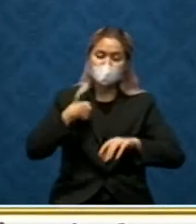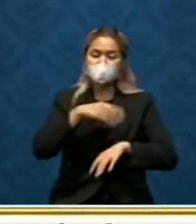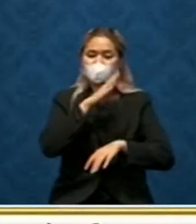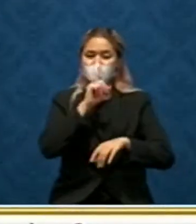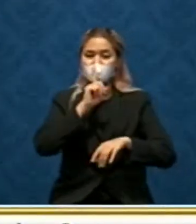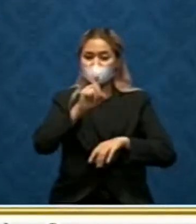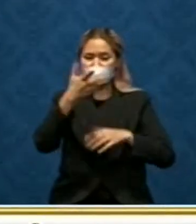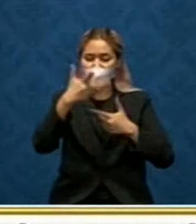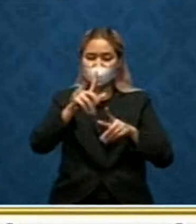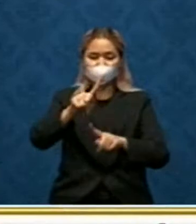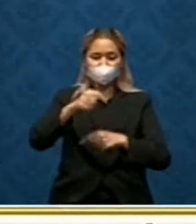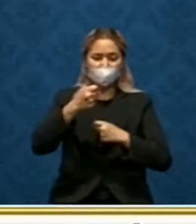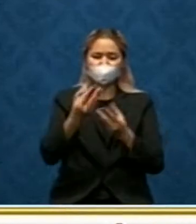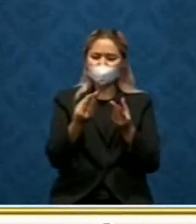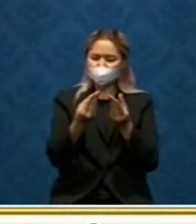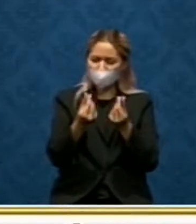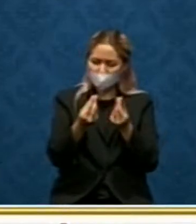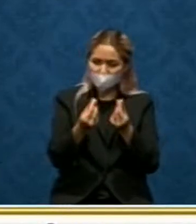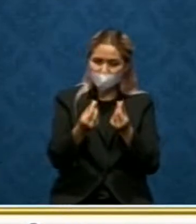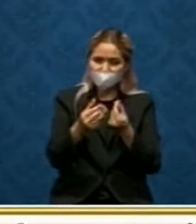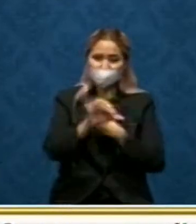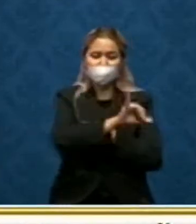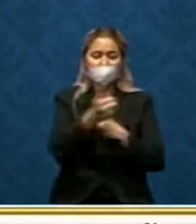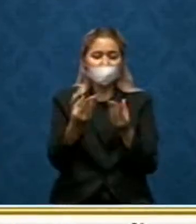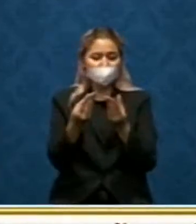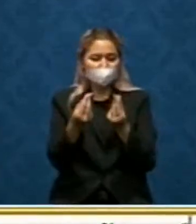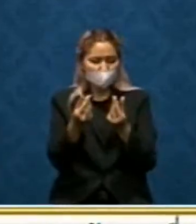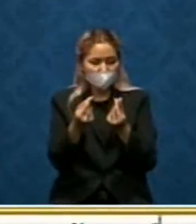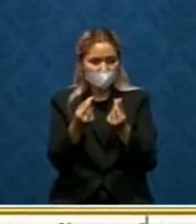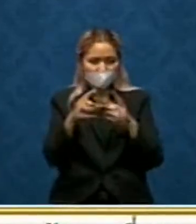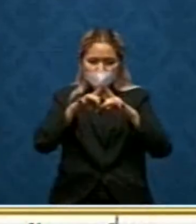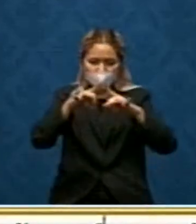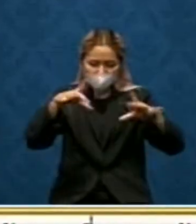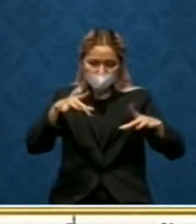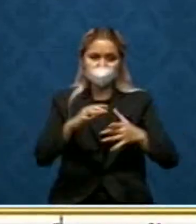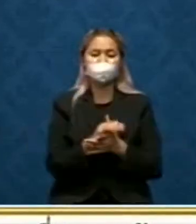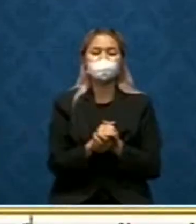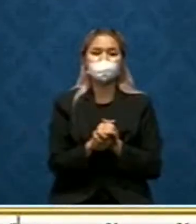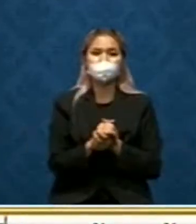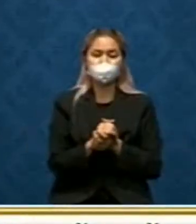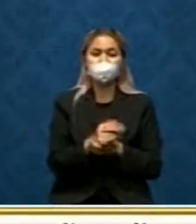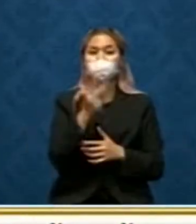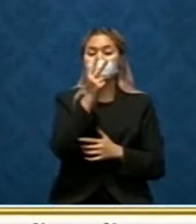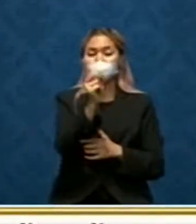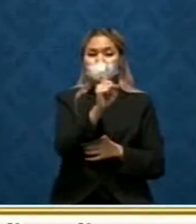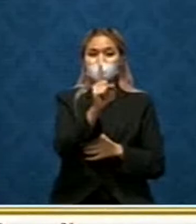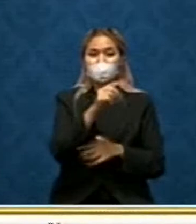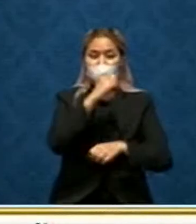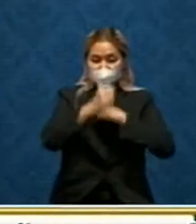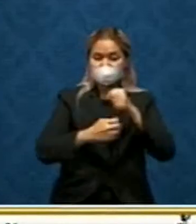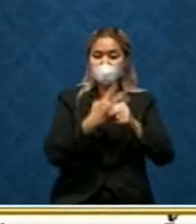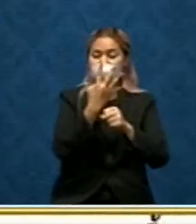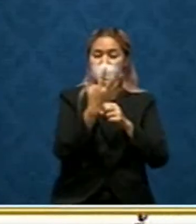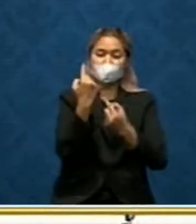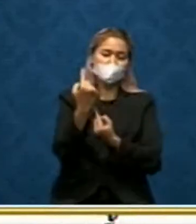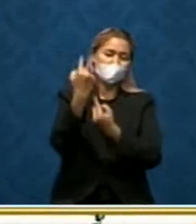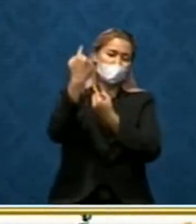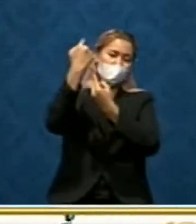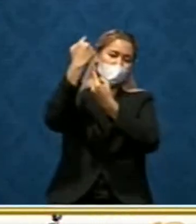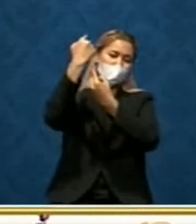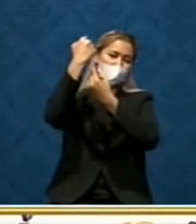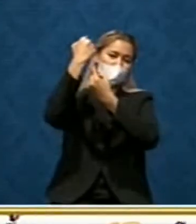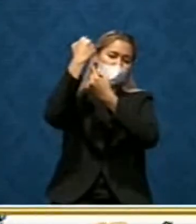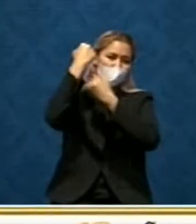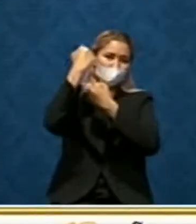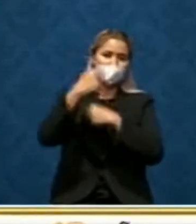ท่ก็ตอบตัวเลขถามพับเราก็วากัเฉีนแต่ตอบตัเลขทกครั้งนท่ประดานทเข้ลบครั stance about apartันไม่เคยสะ